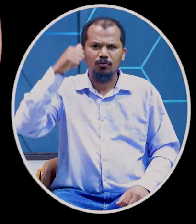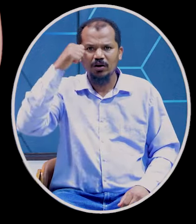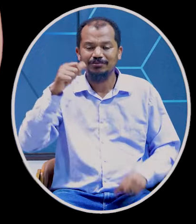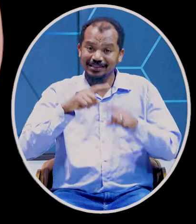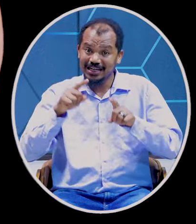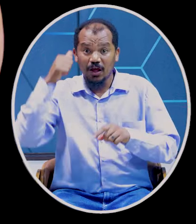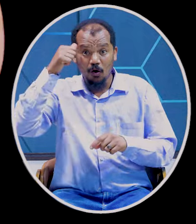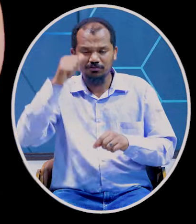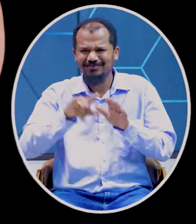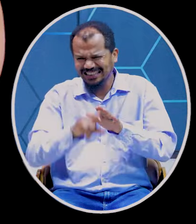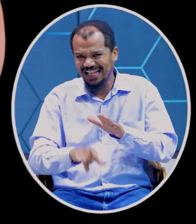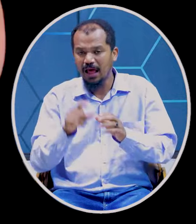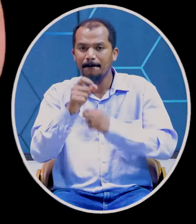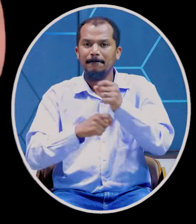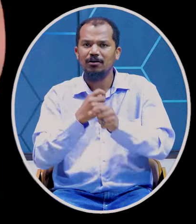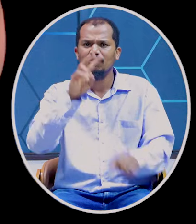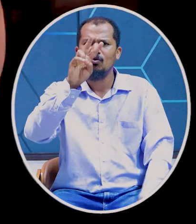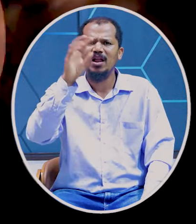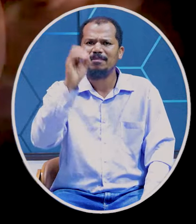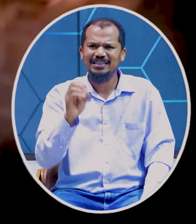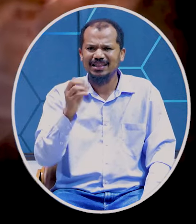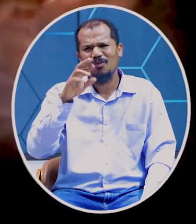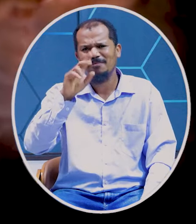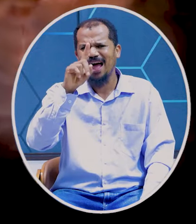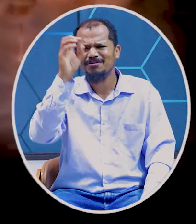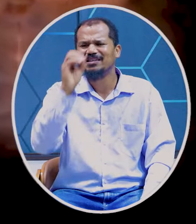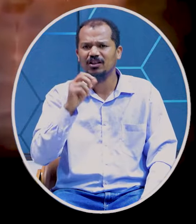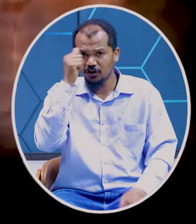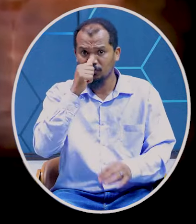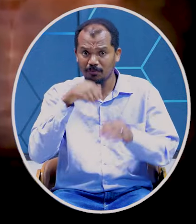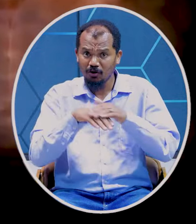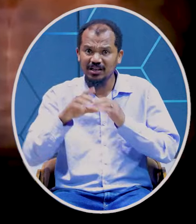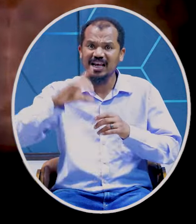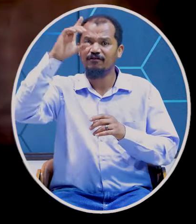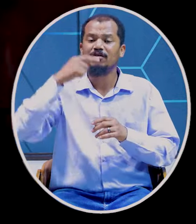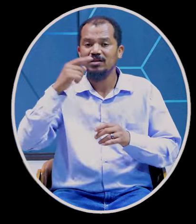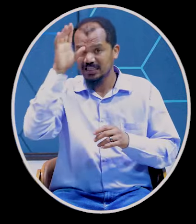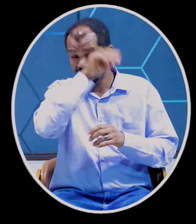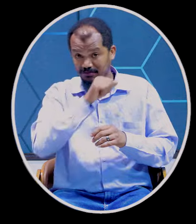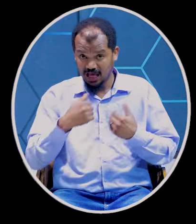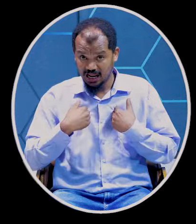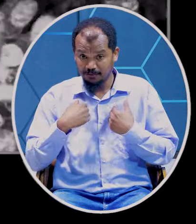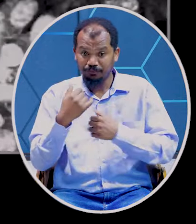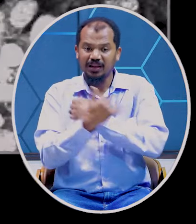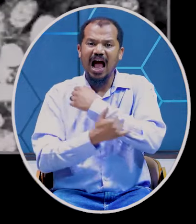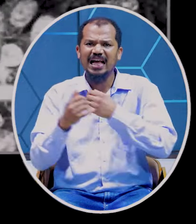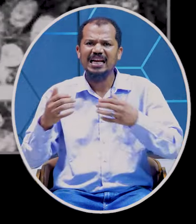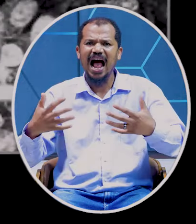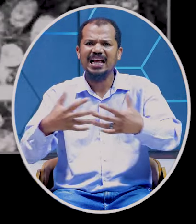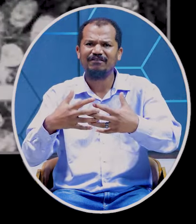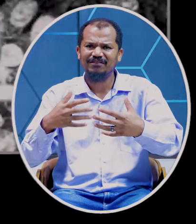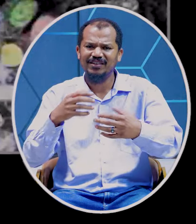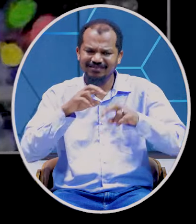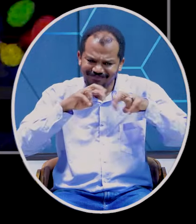በጣም ዝቅተኛ ቢሆንም በዓለም ደረጃ እስከ 2% 1% ቢሆንም ኢትዮጵያ ውስጥ ግን ከፍ ይላል የሚል ግምት አለ። አገር አቀፍ የሆነ